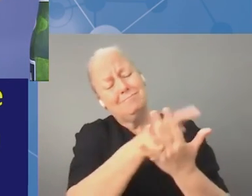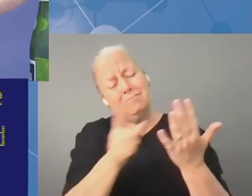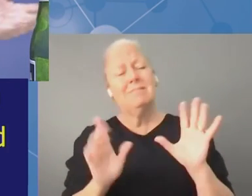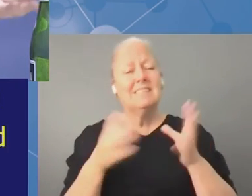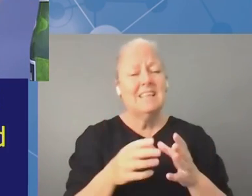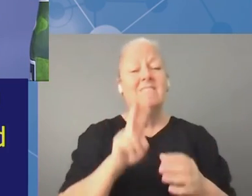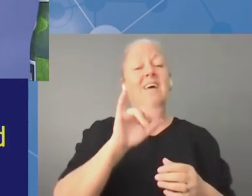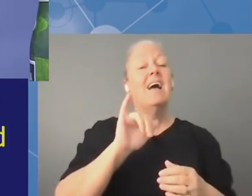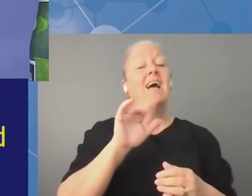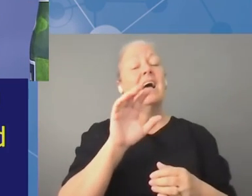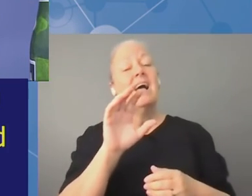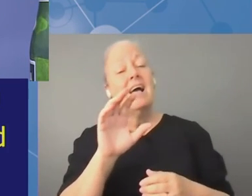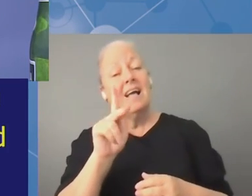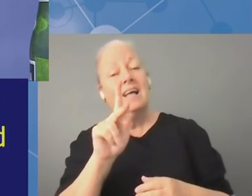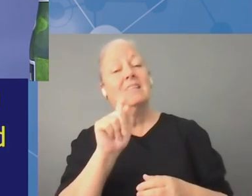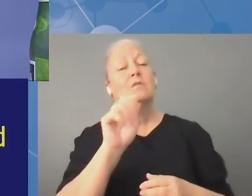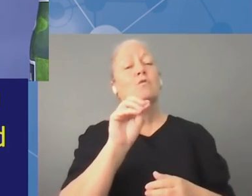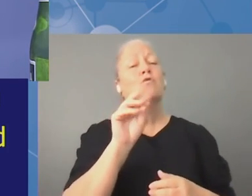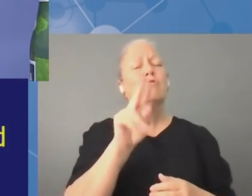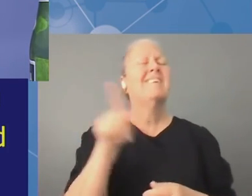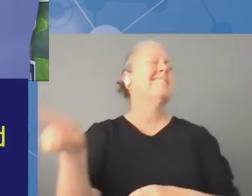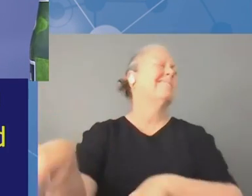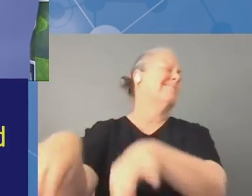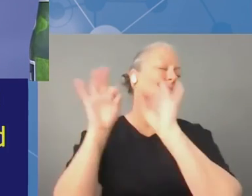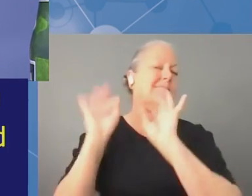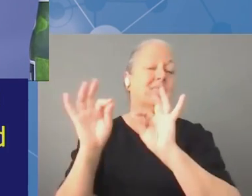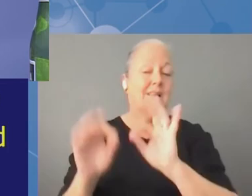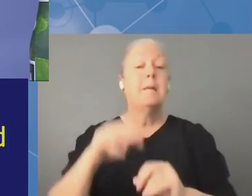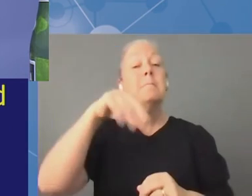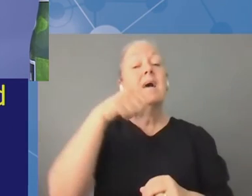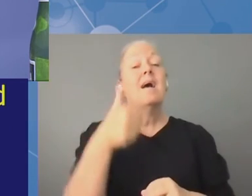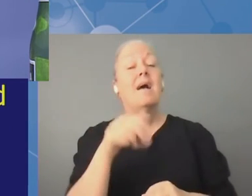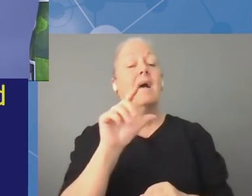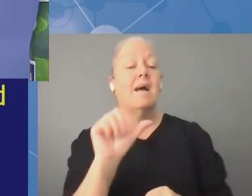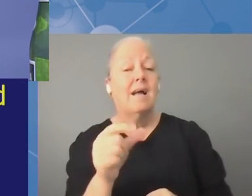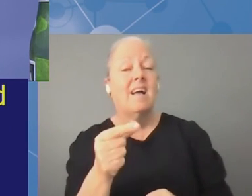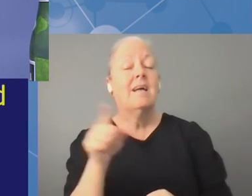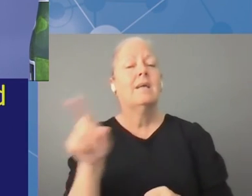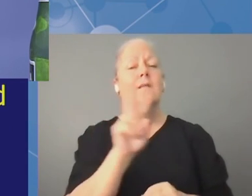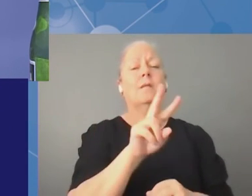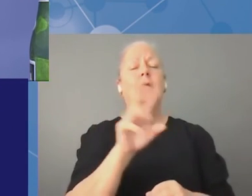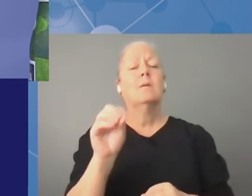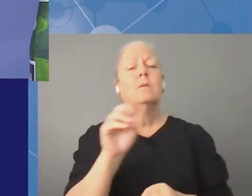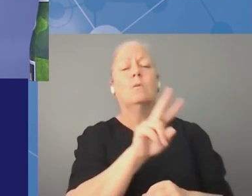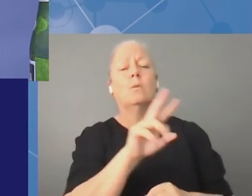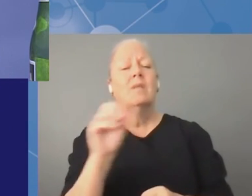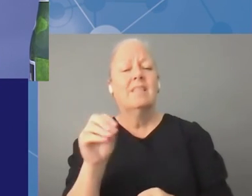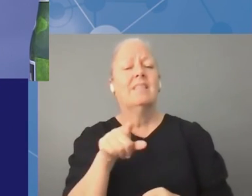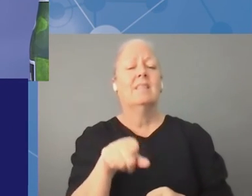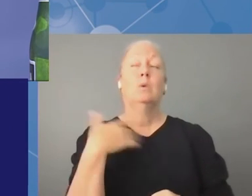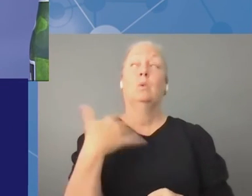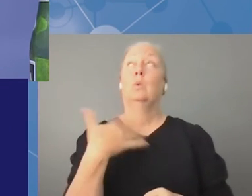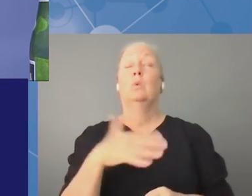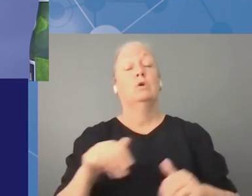Анну, Кшиштофу, Виктору. Виктора, я хочу сказать, что вы были невероятными.